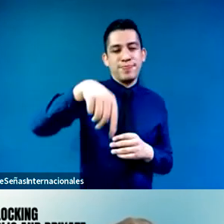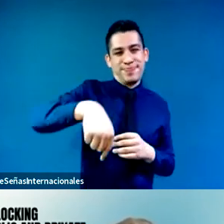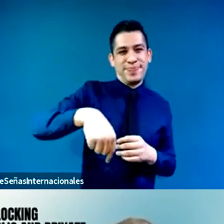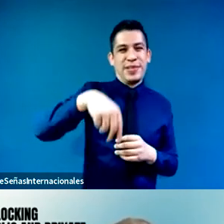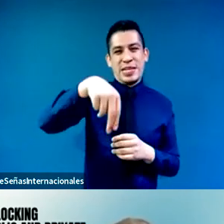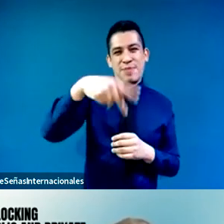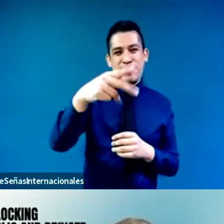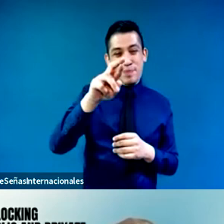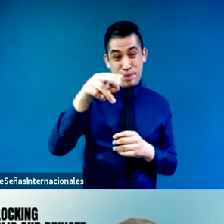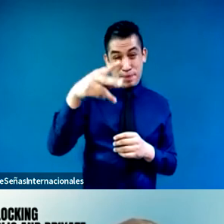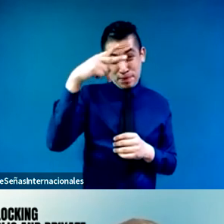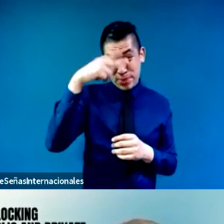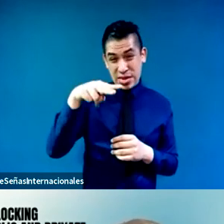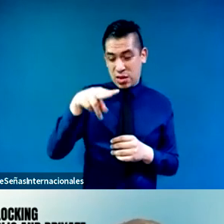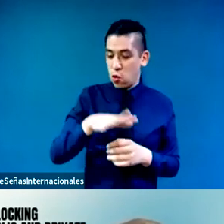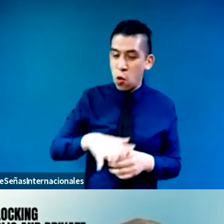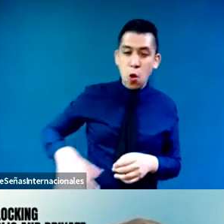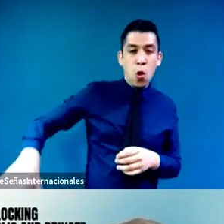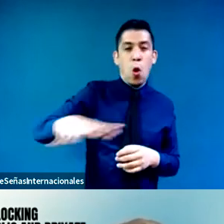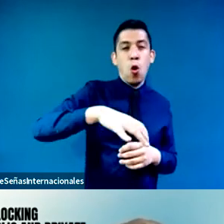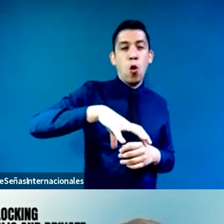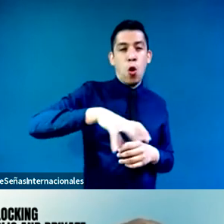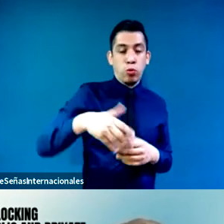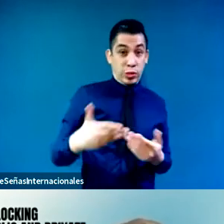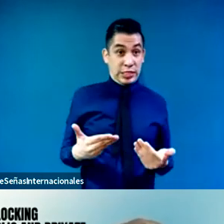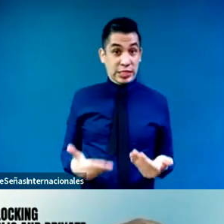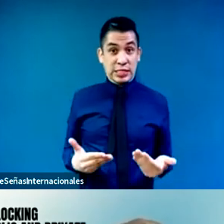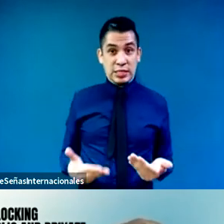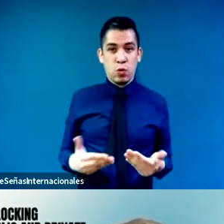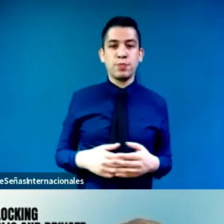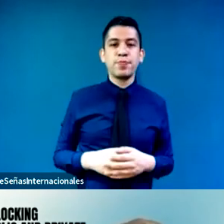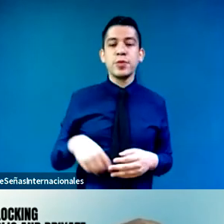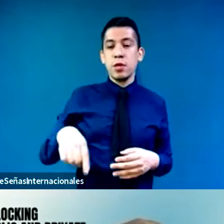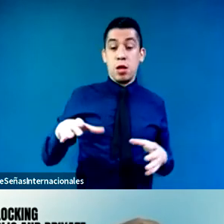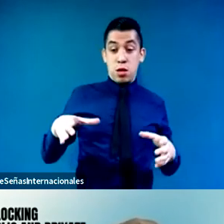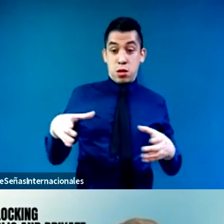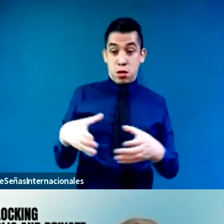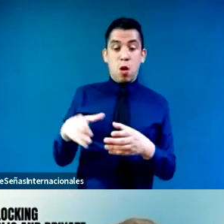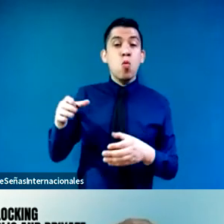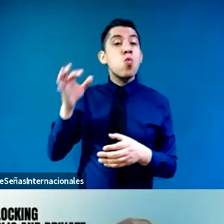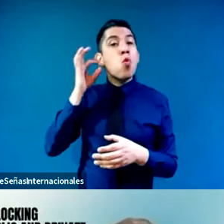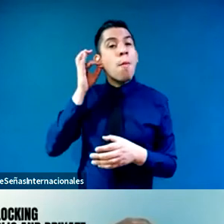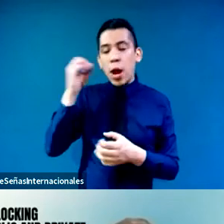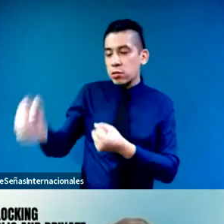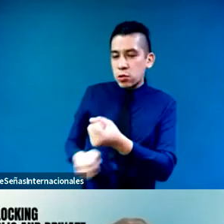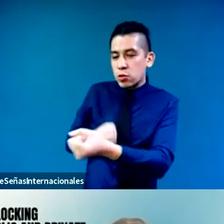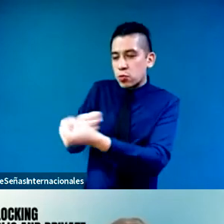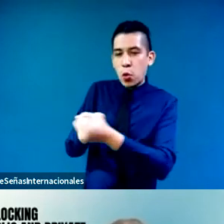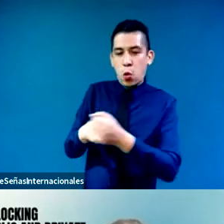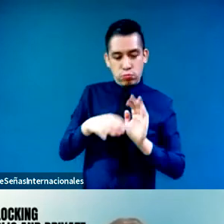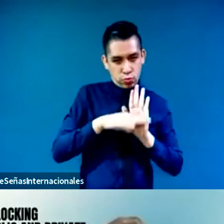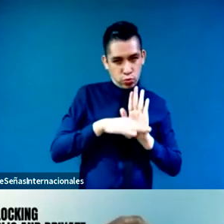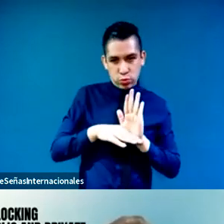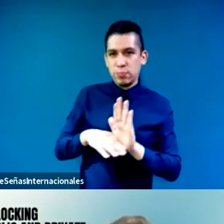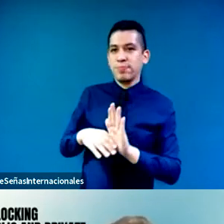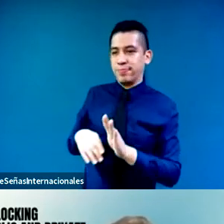सङ्घीय सरकार प्रदेश सरकारले ल्याएका कार्यक्रमहरूसँग सहकार्य गर्दै अगाडि बढिएको कुरा जानकारी गराउन चाहन्छौँ धन्यवाद